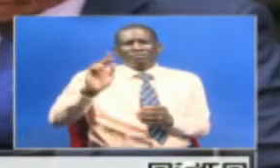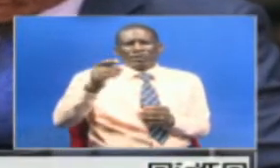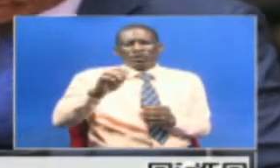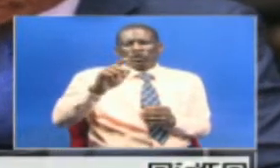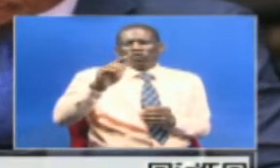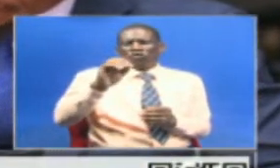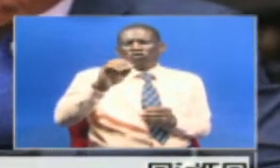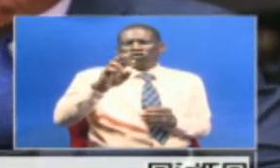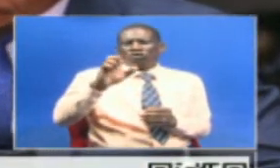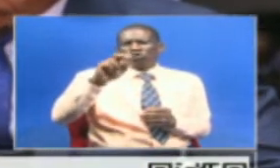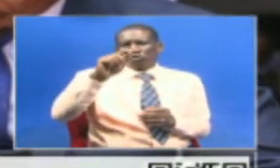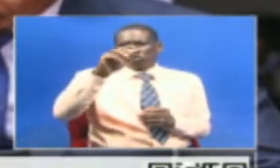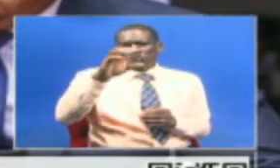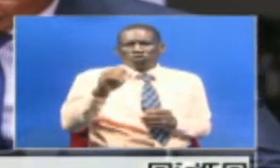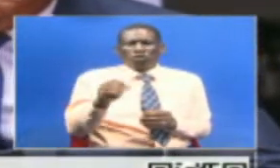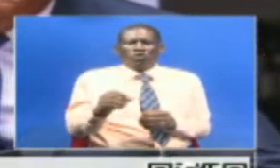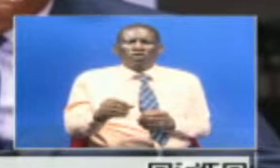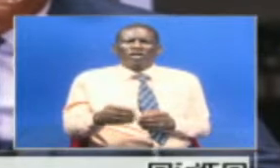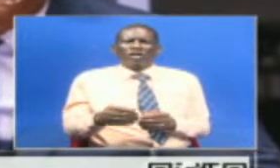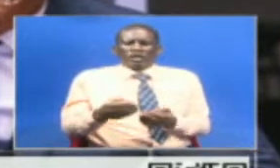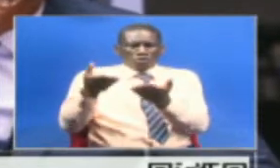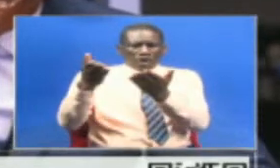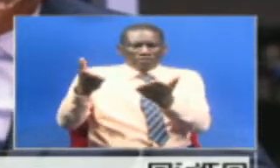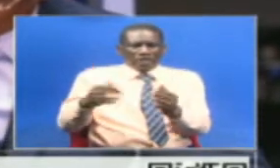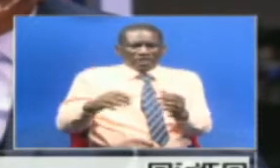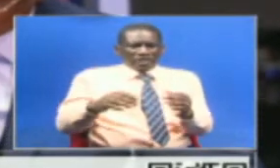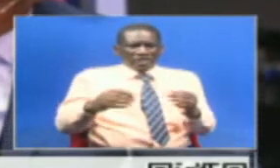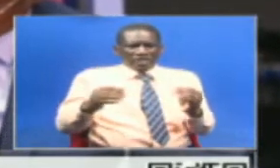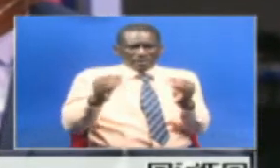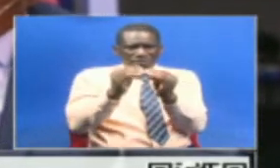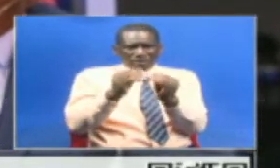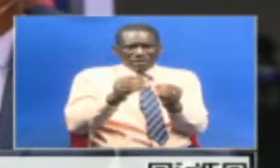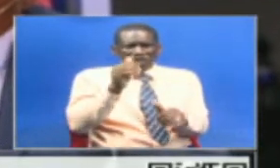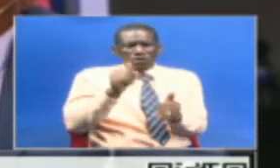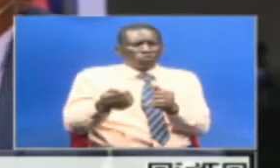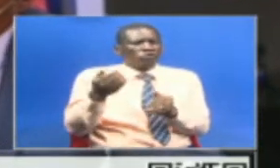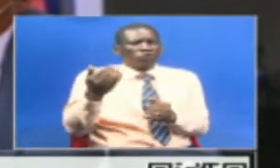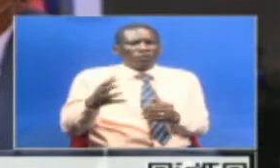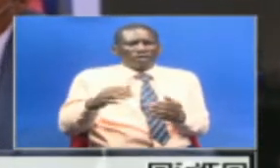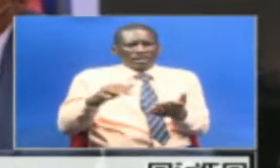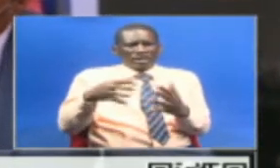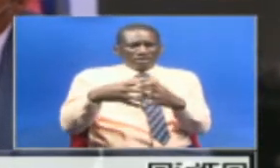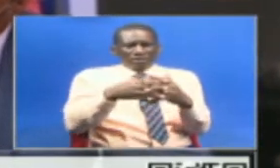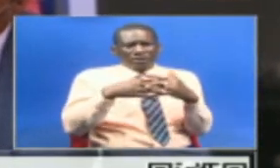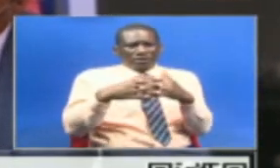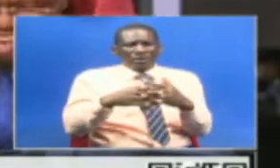Masai Ujiri ndio waliohudhuria hafla hii muhimu iliyofanyika kule New York.